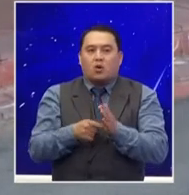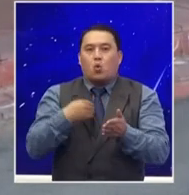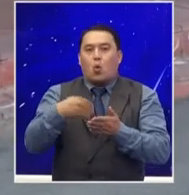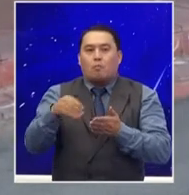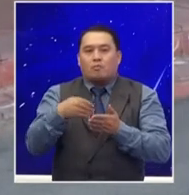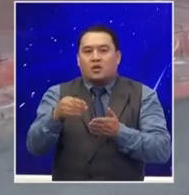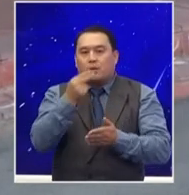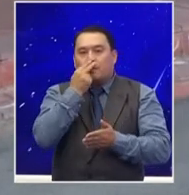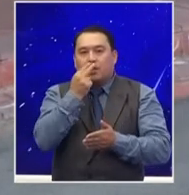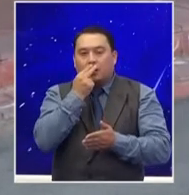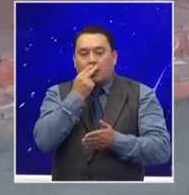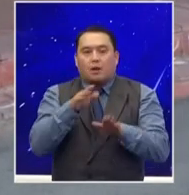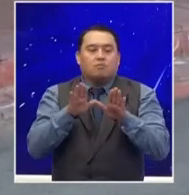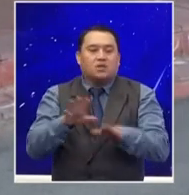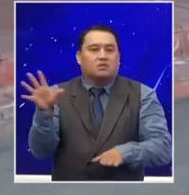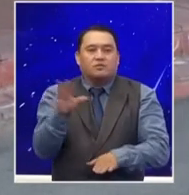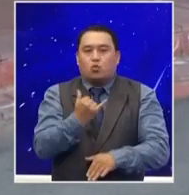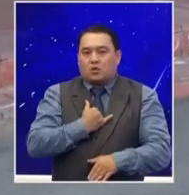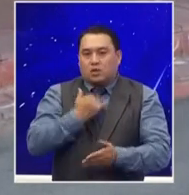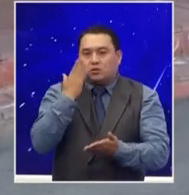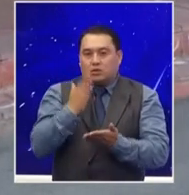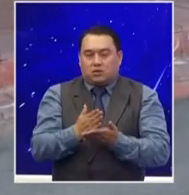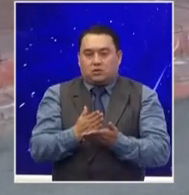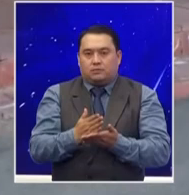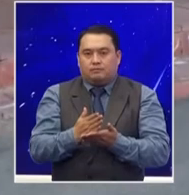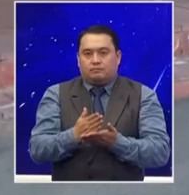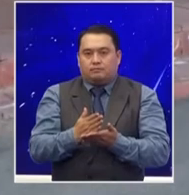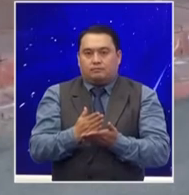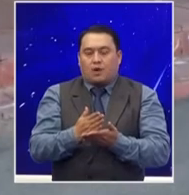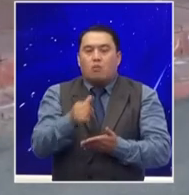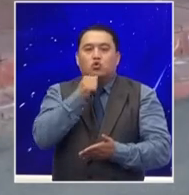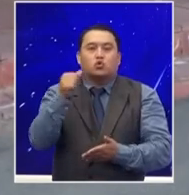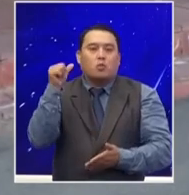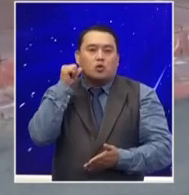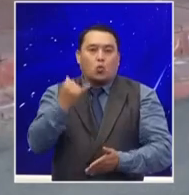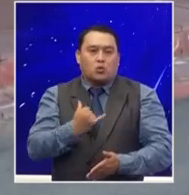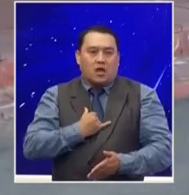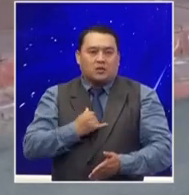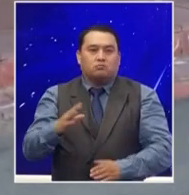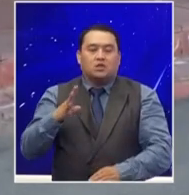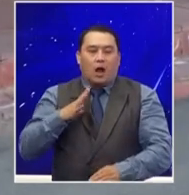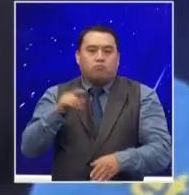приобретение питания, место, все у нас предусмотрено. В прошлом году у нас